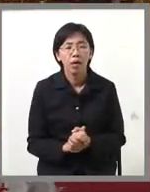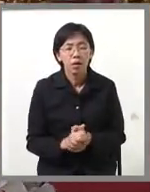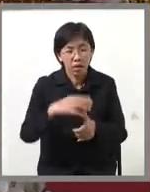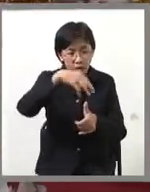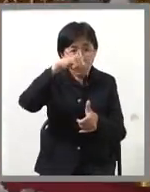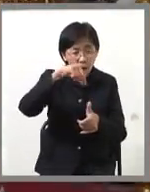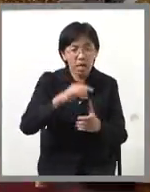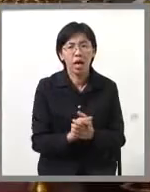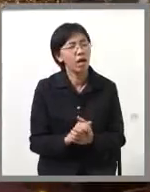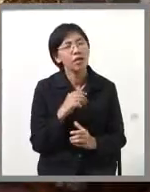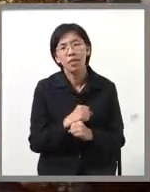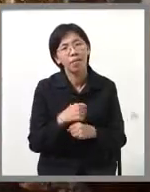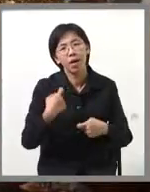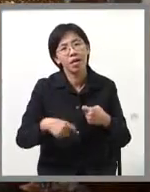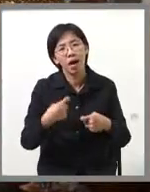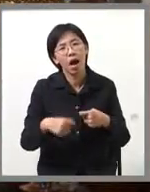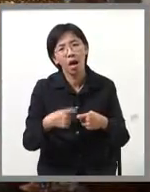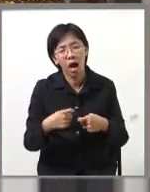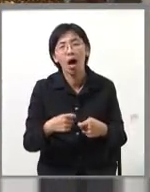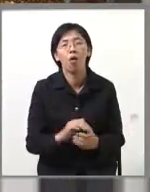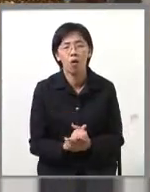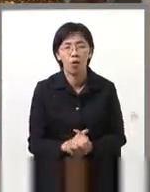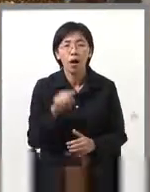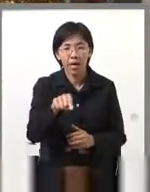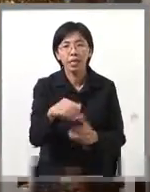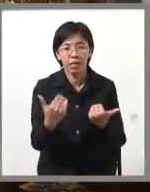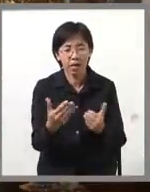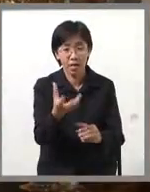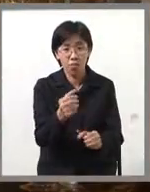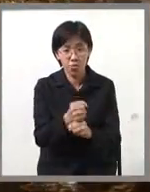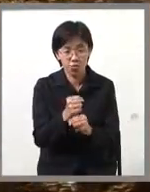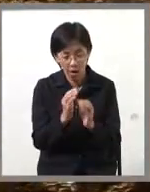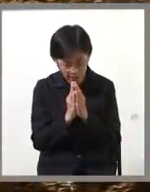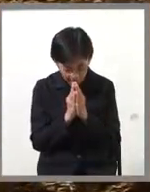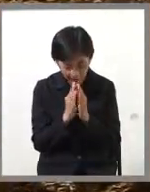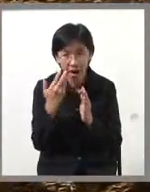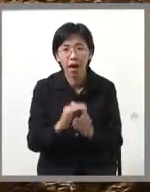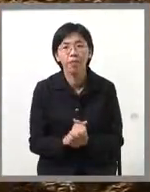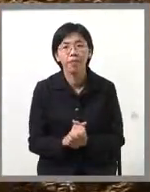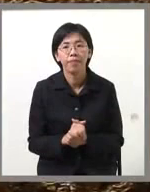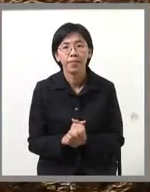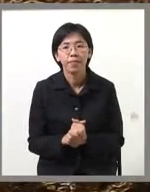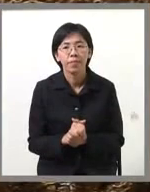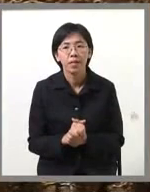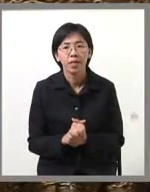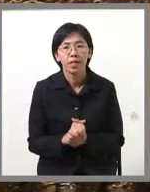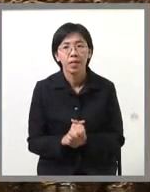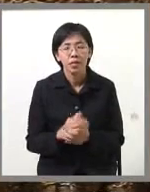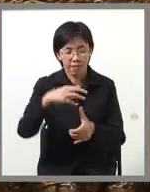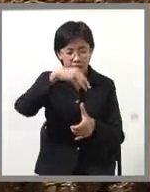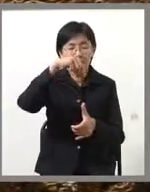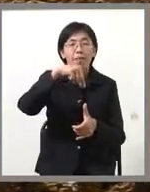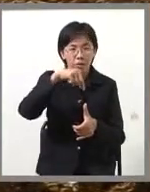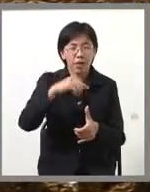ได้ปิดทองพระเกศมาลาเนี่ยไม่มีใช่ไหมเพราะว่าองค์นี้เท่านั้นที่เราแยกพระเกศมาล